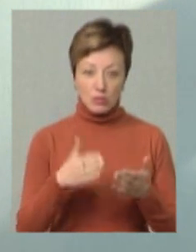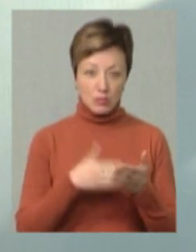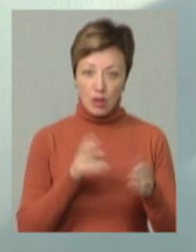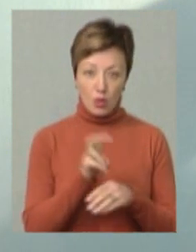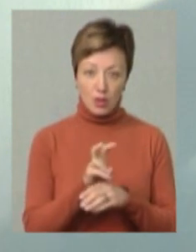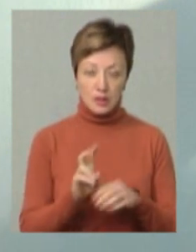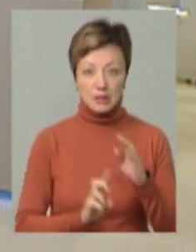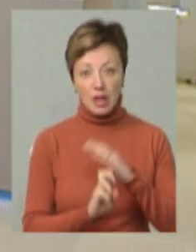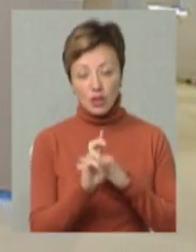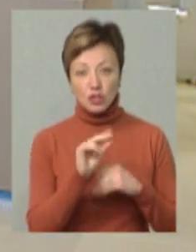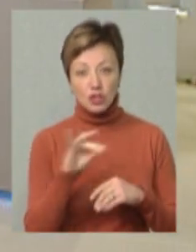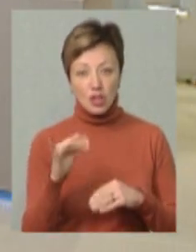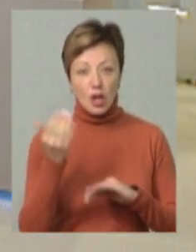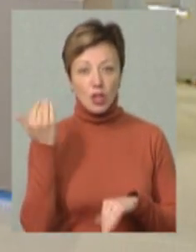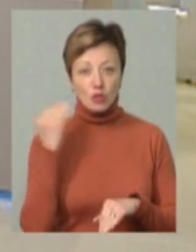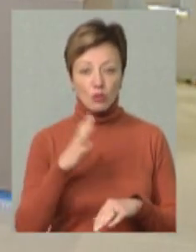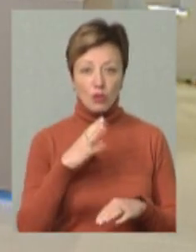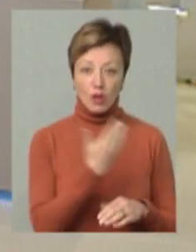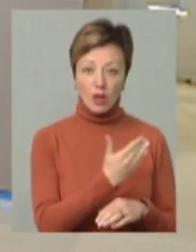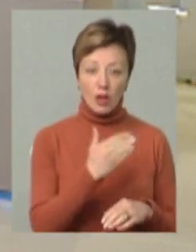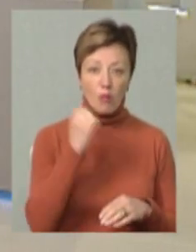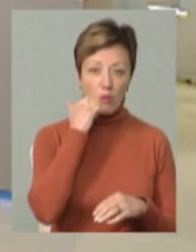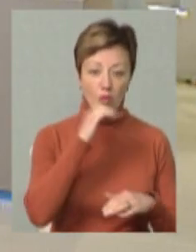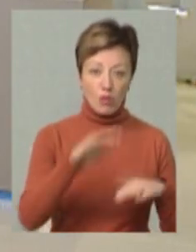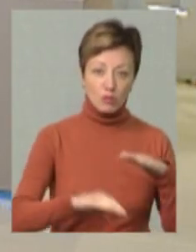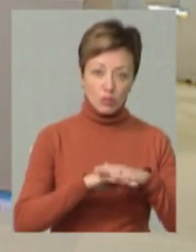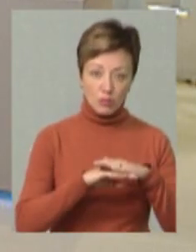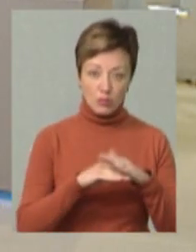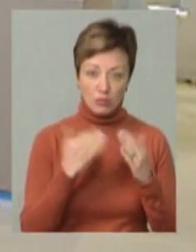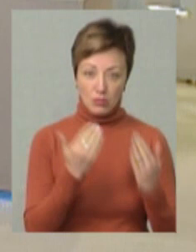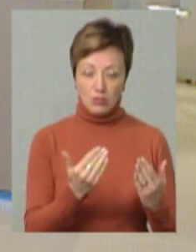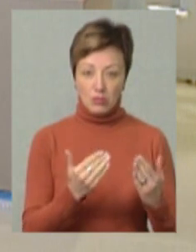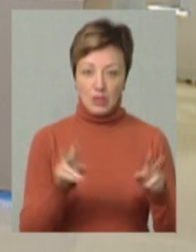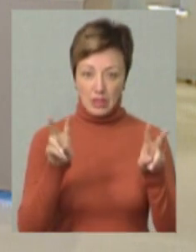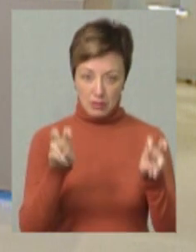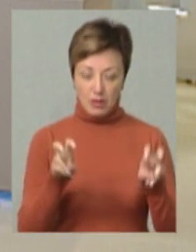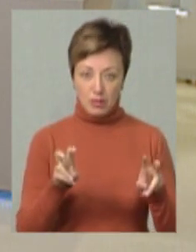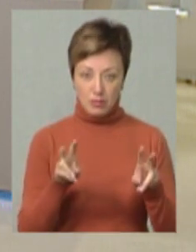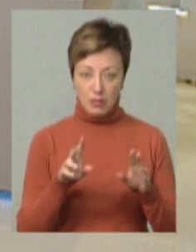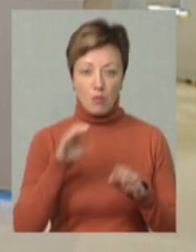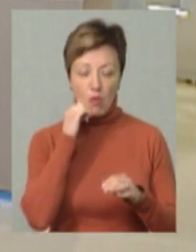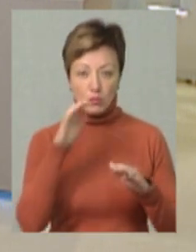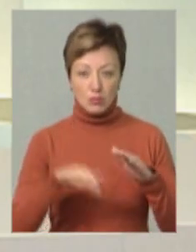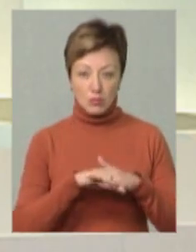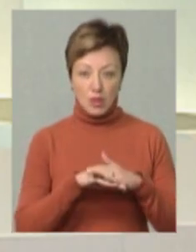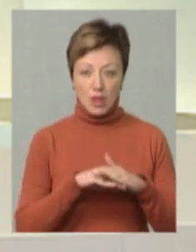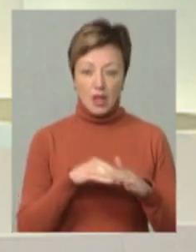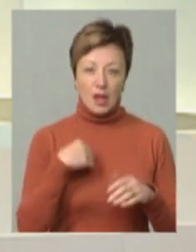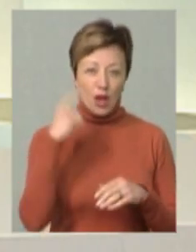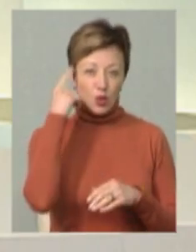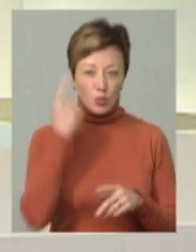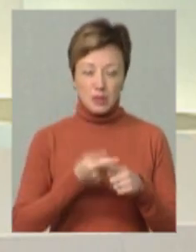до церкви, чи за рахунок тих, які раніше були в Українській Православній церкві, ті, що називали Московського патріархату? Я думаю, бачите, ці